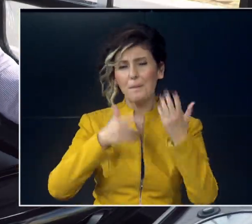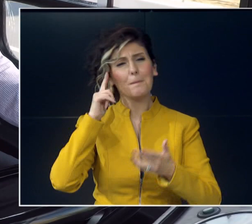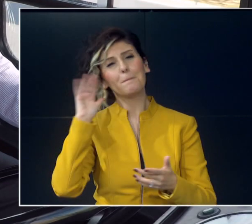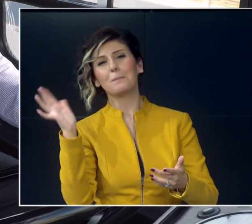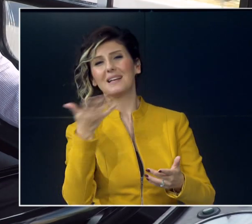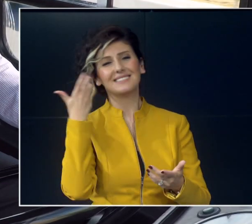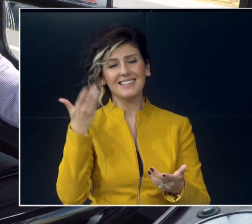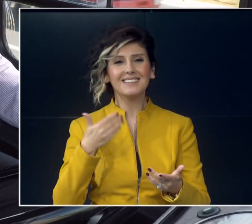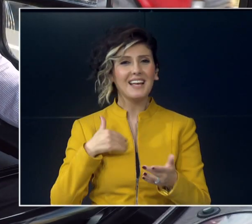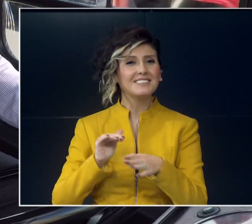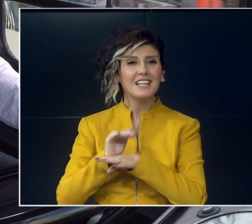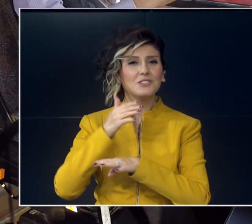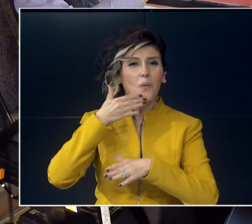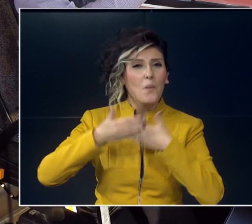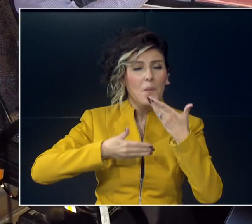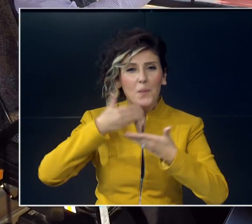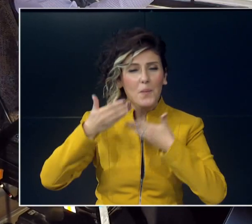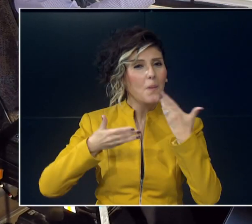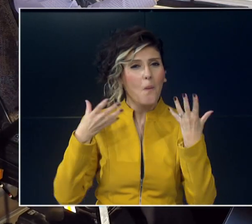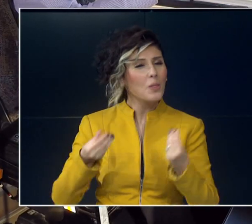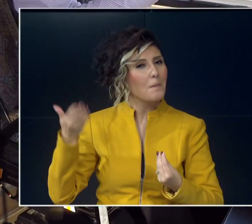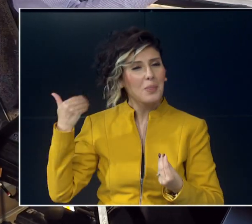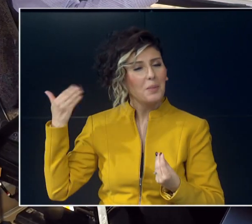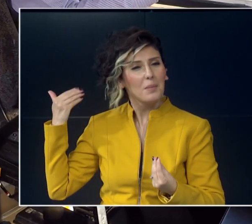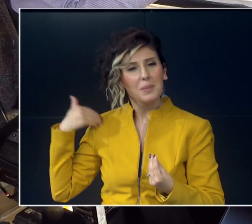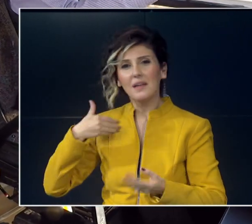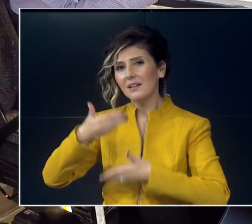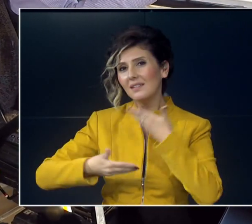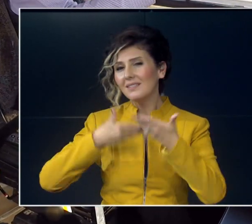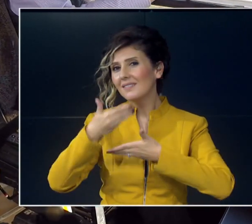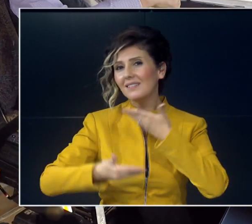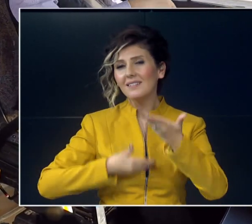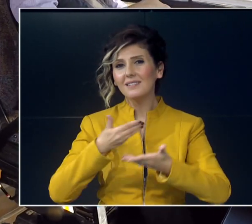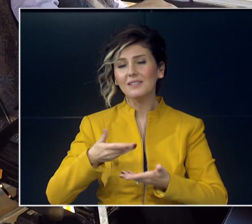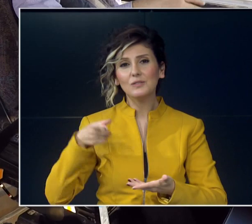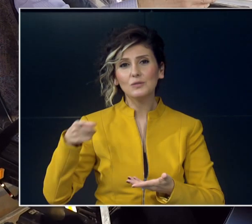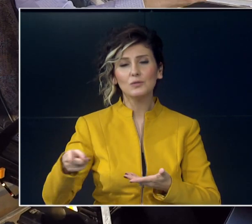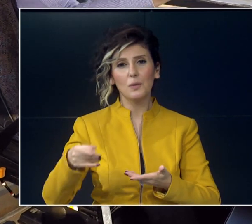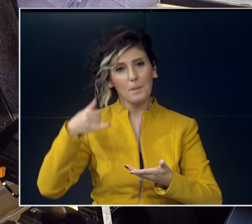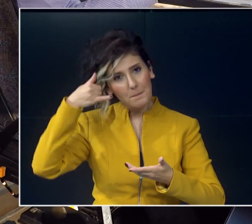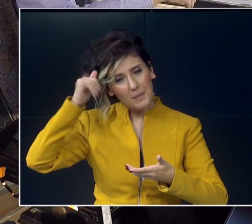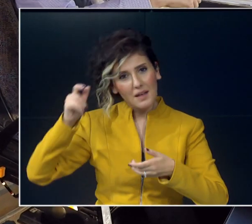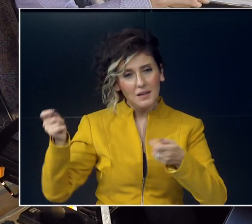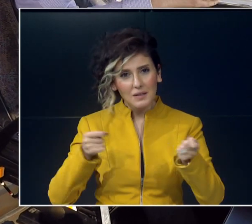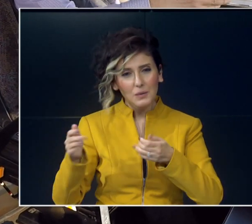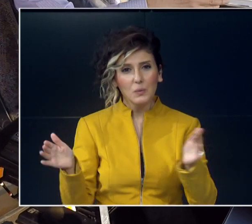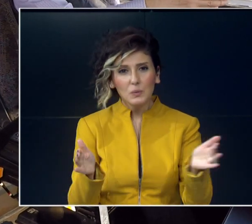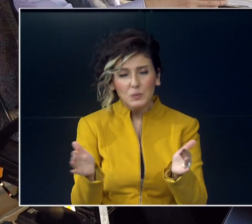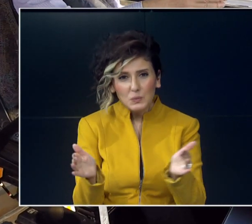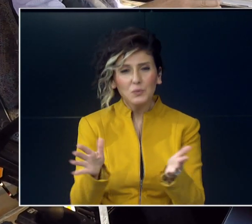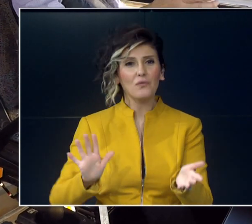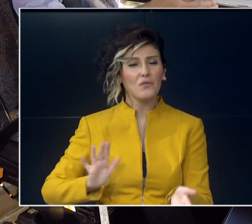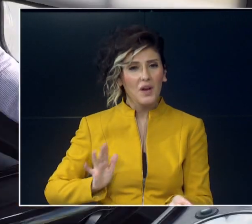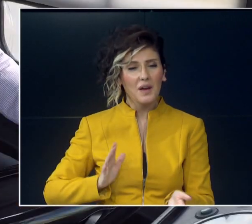Mesela yaşadığımız olayları işte şurada efendim sığırlarımız, kuzularımız